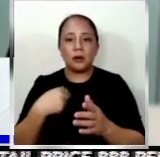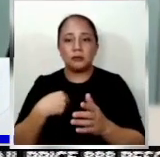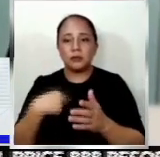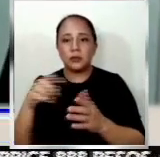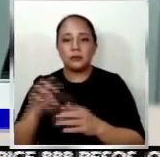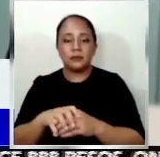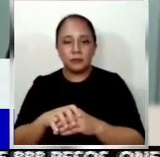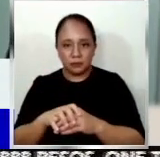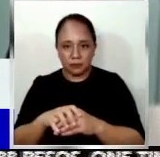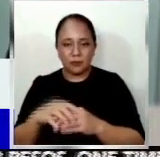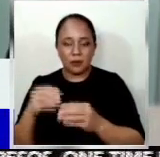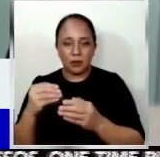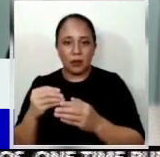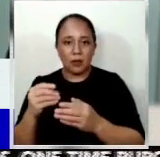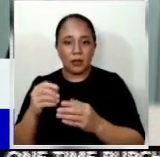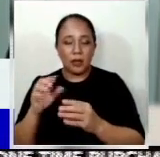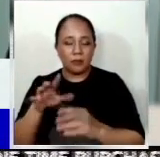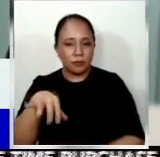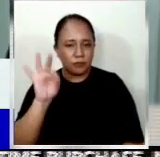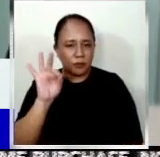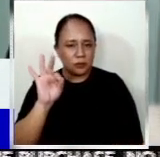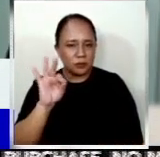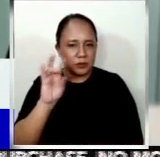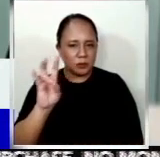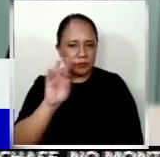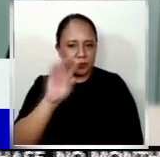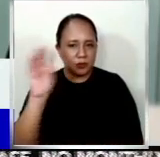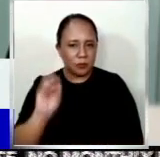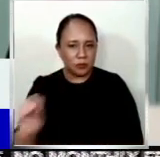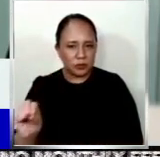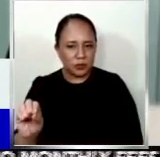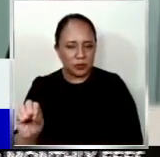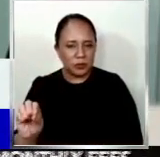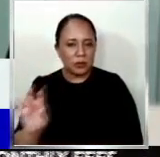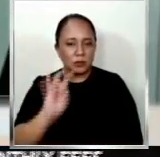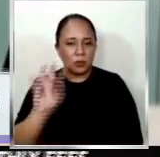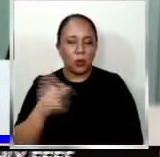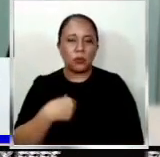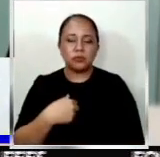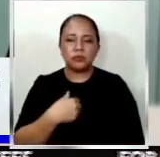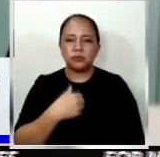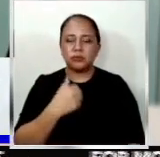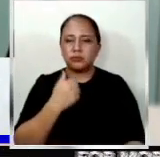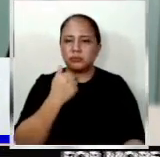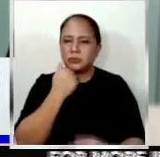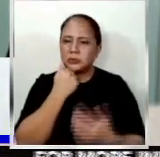out that 70% ang walang mobile phones or defective yung mobile phones, but hindi nyo nalang